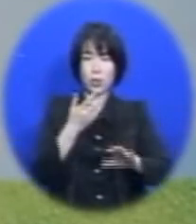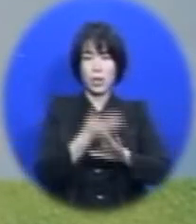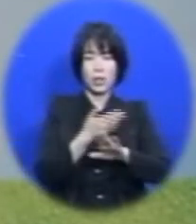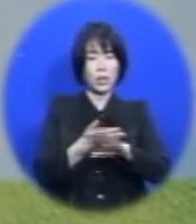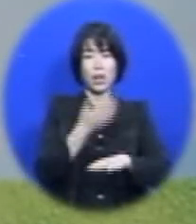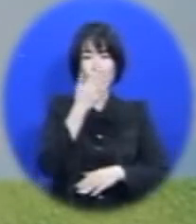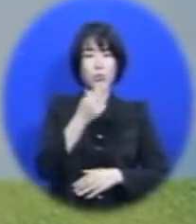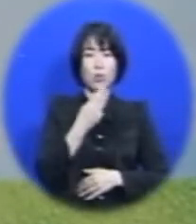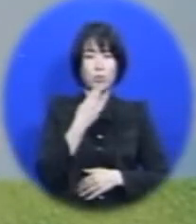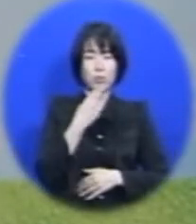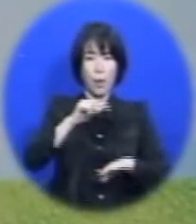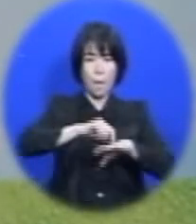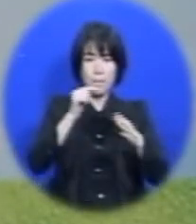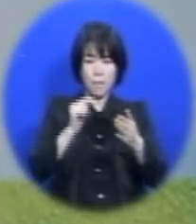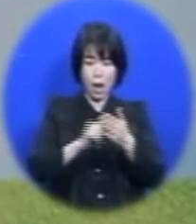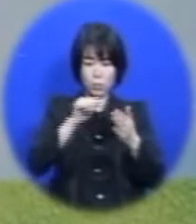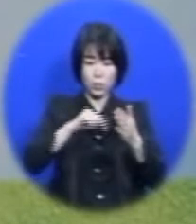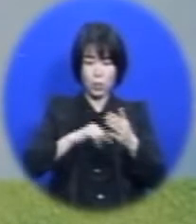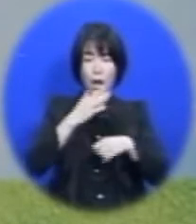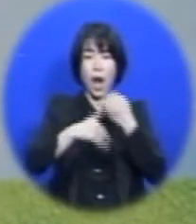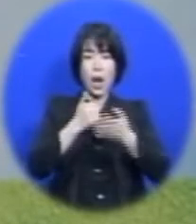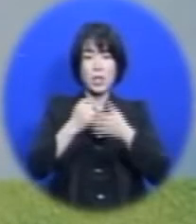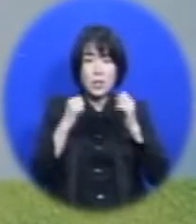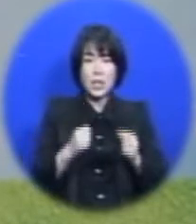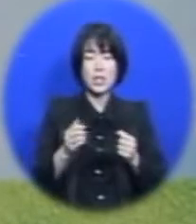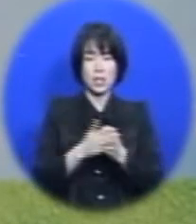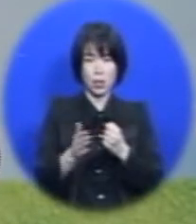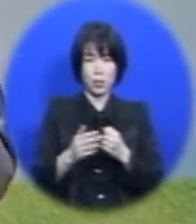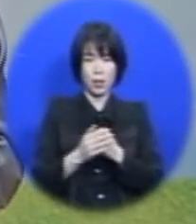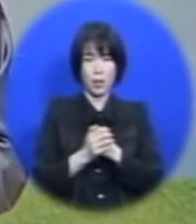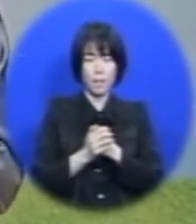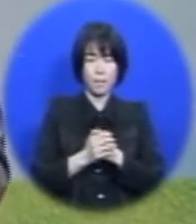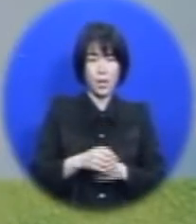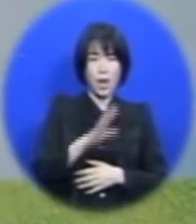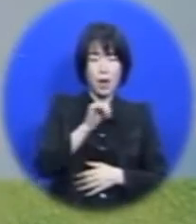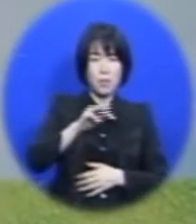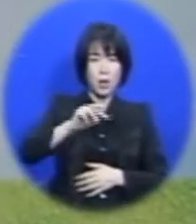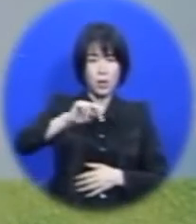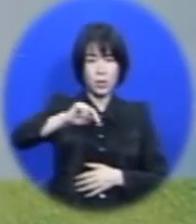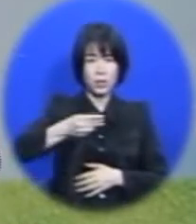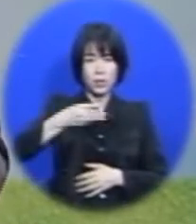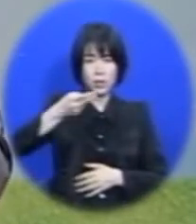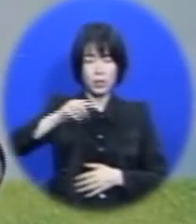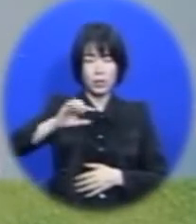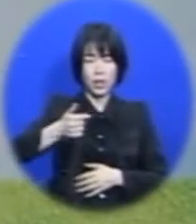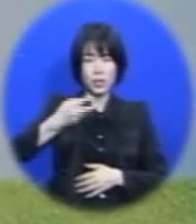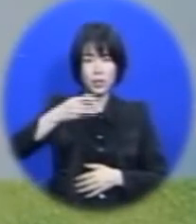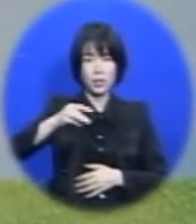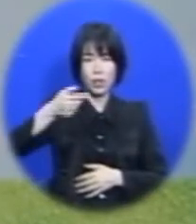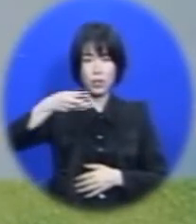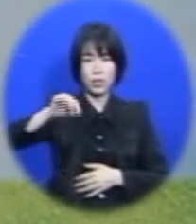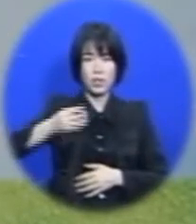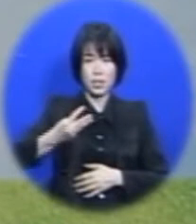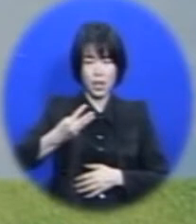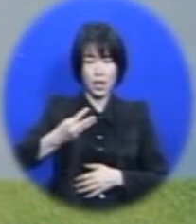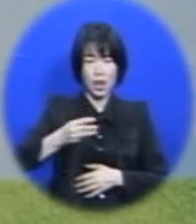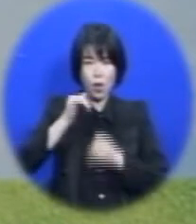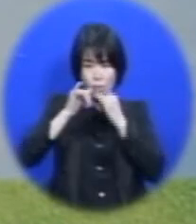수가 없어요. 마음이 하나님이 오셨으니. 버트란드 러셀이라고 하는 철학자가 위대한